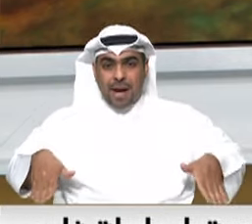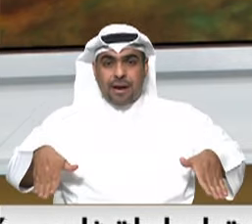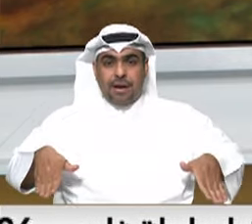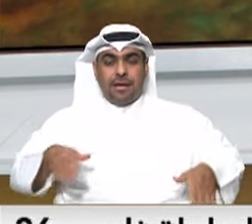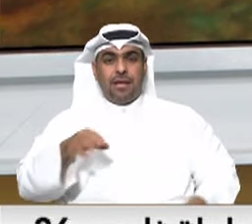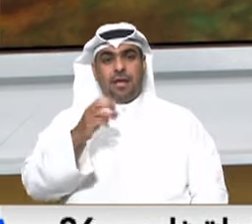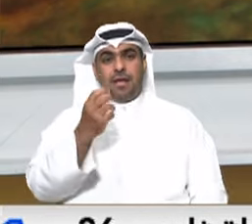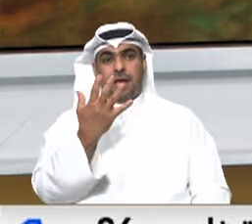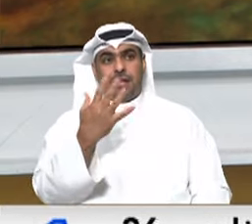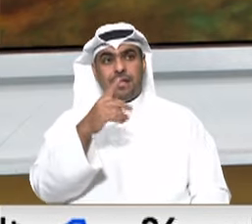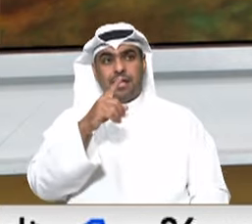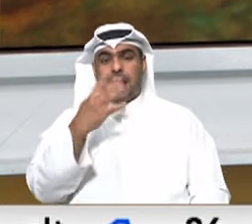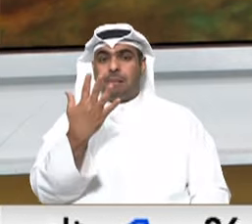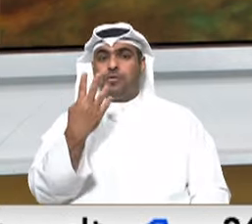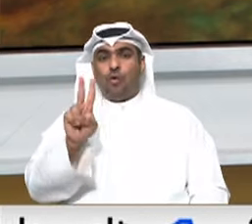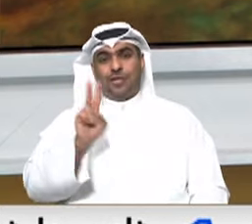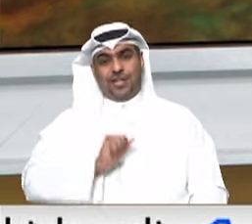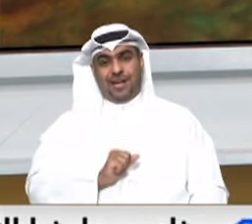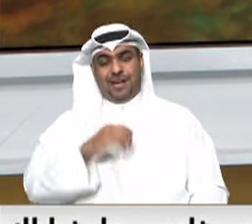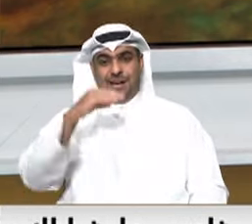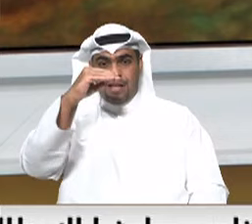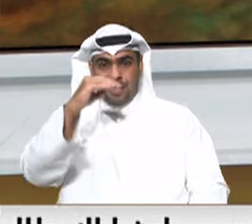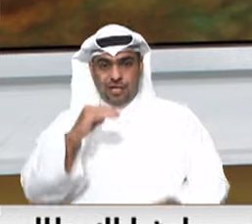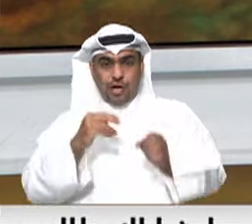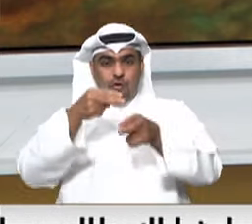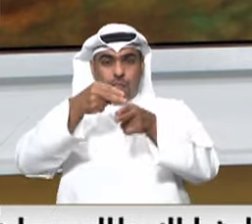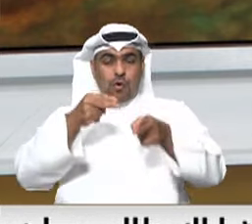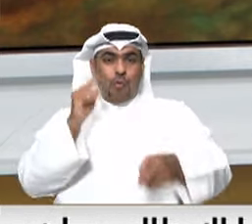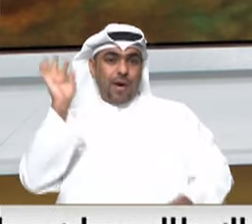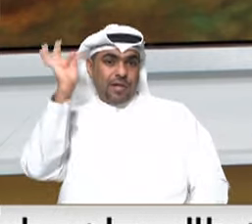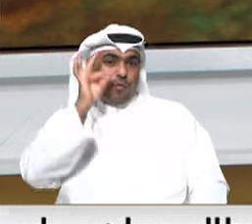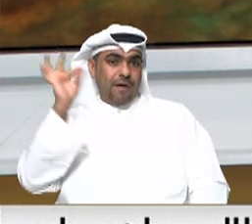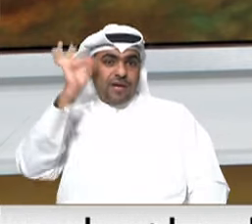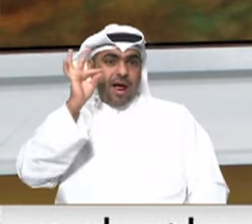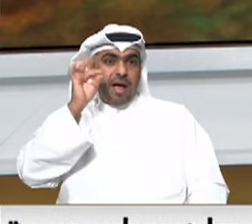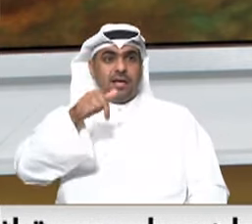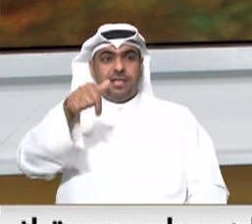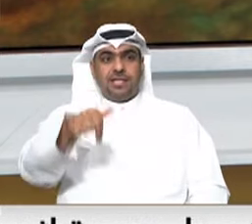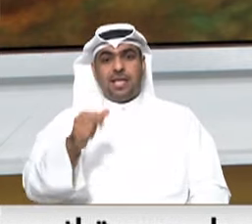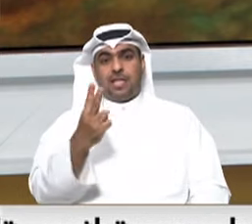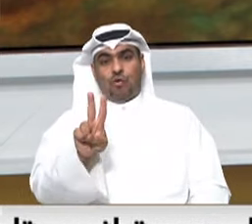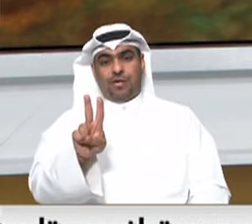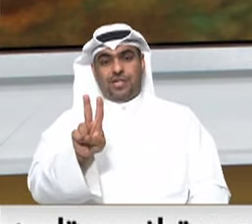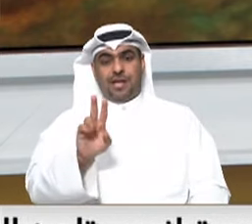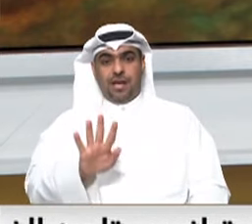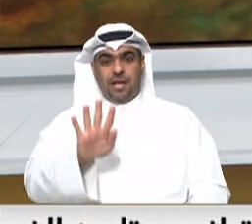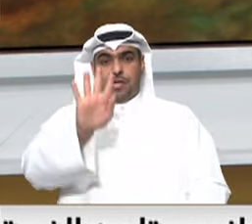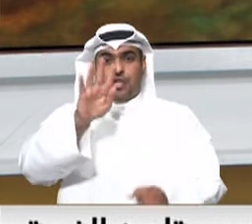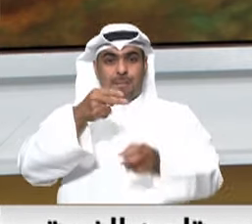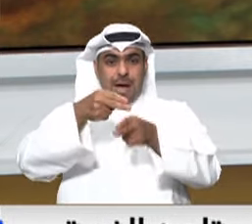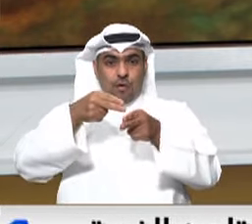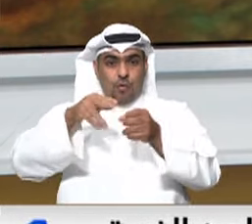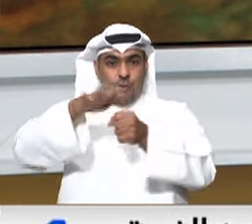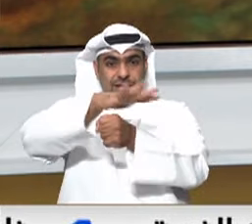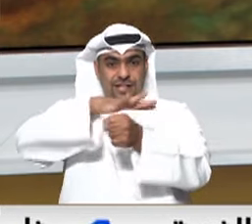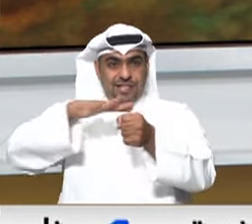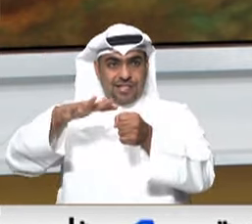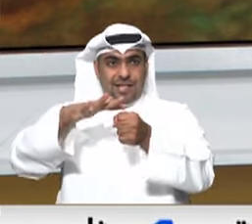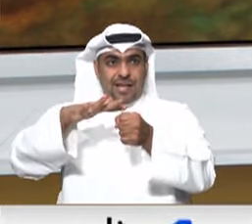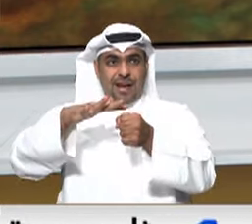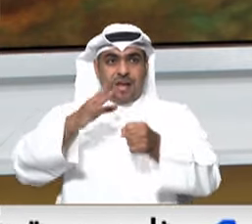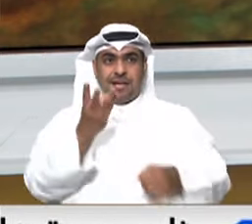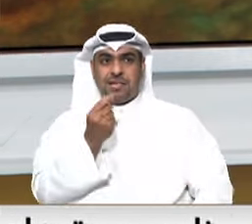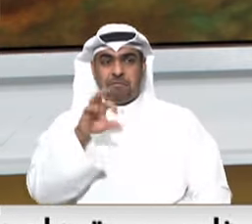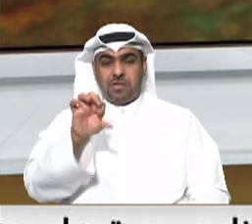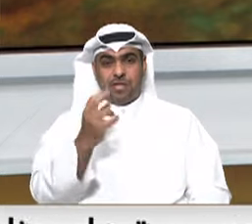في المناطق الجنوبية الوفرة 26 درجة مئوية، جزرنا الشمالية 29 درجة مئوية، والجزر الجنوبية